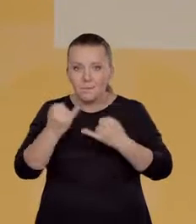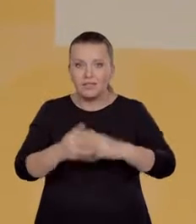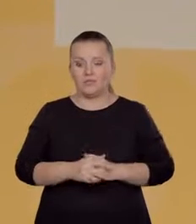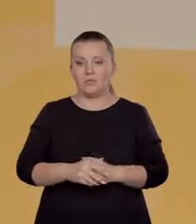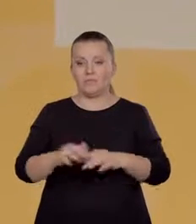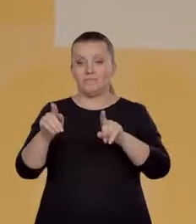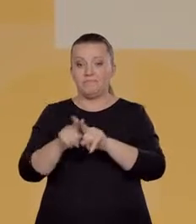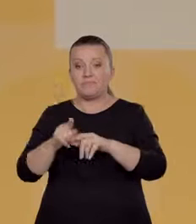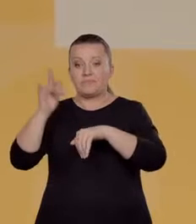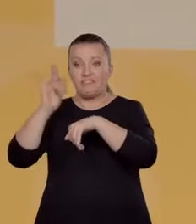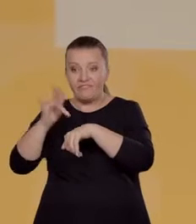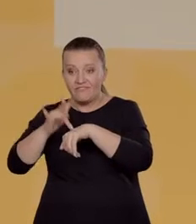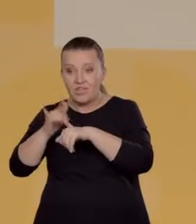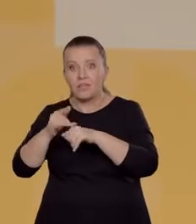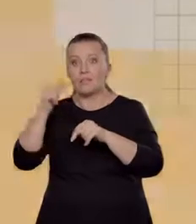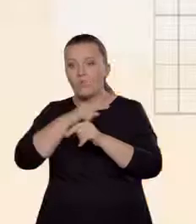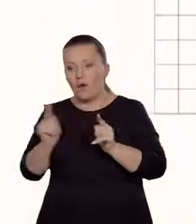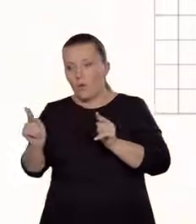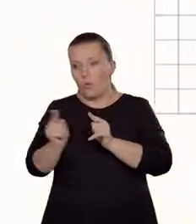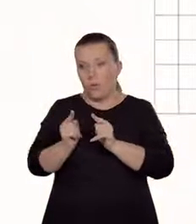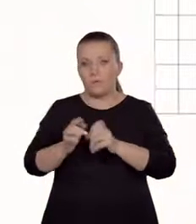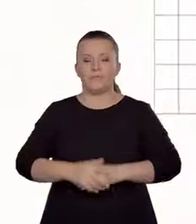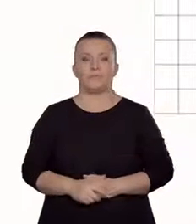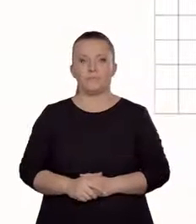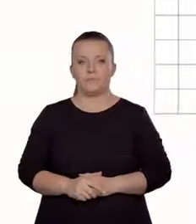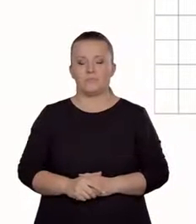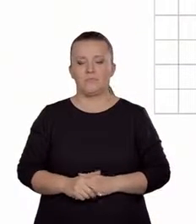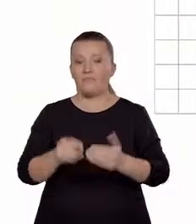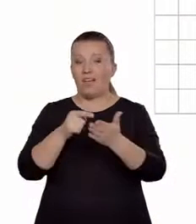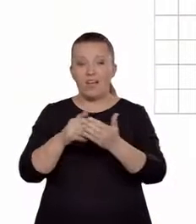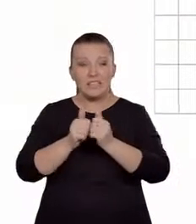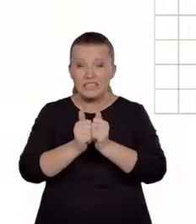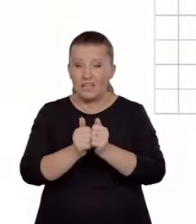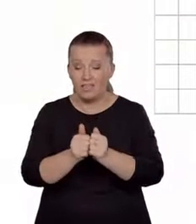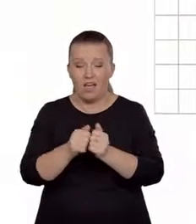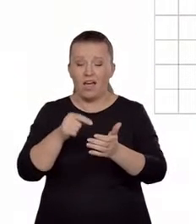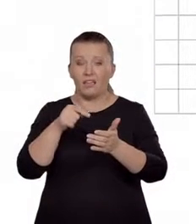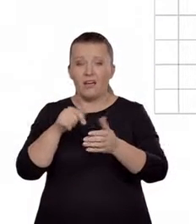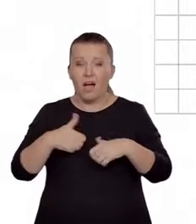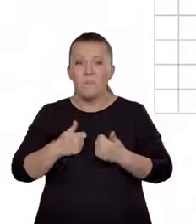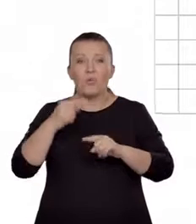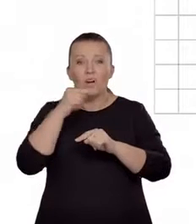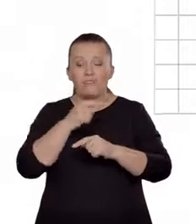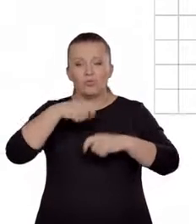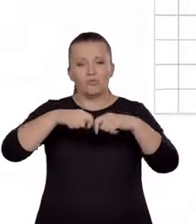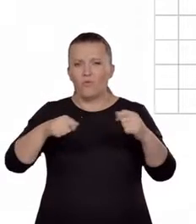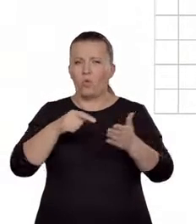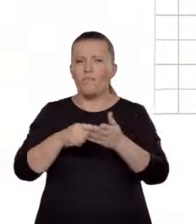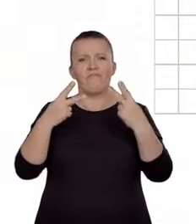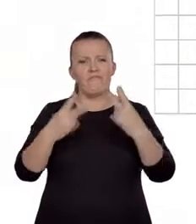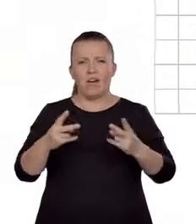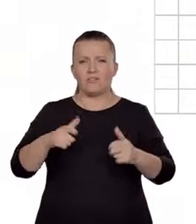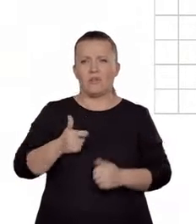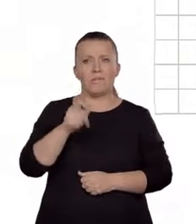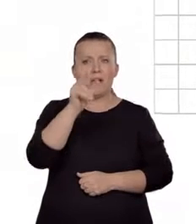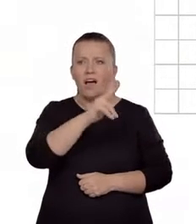odpowiednią dokładnością i odpowiednią jednostką. Radzenie sobie z tego typu zadaniami to jedna z podstawowych umiejętności, którą